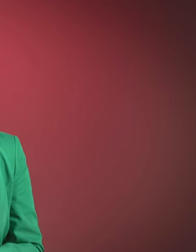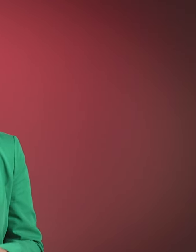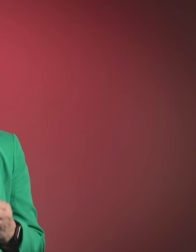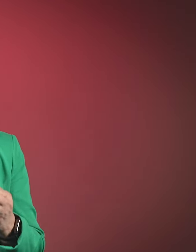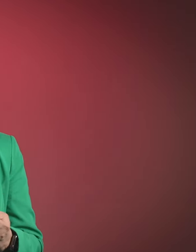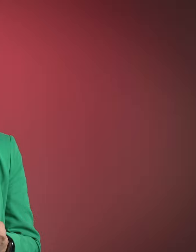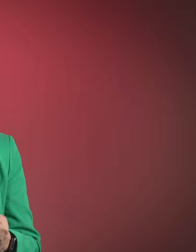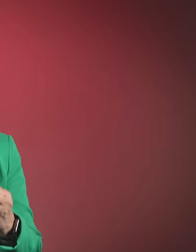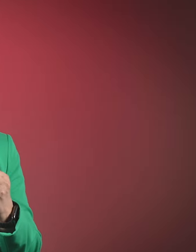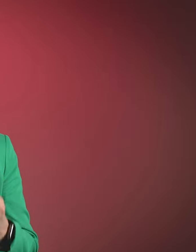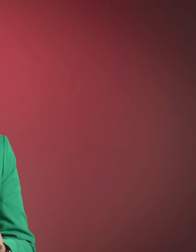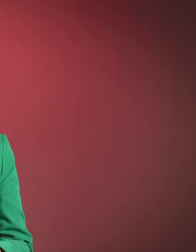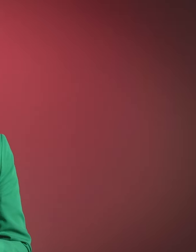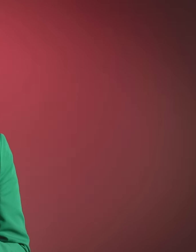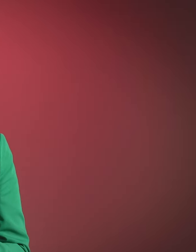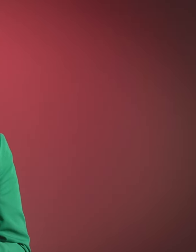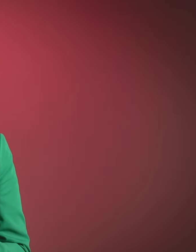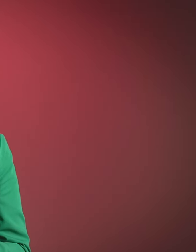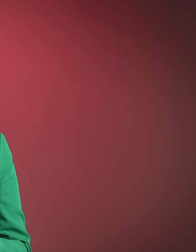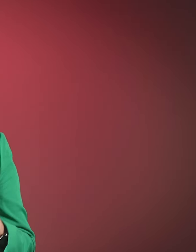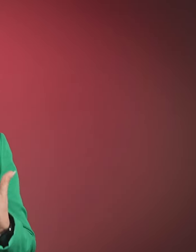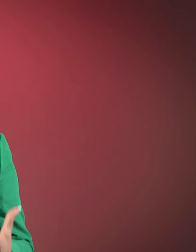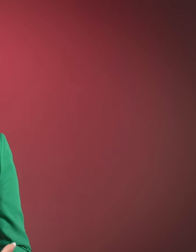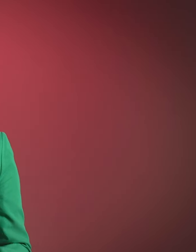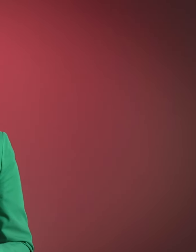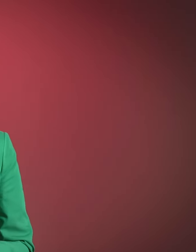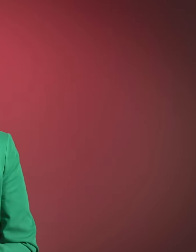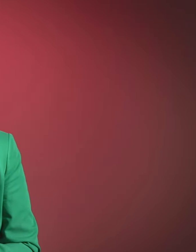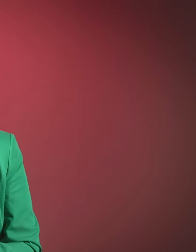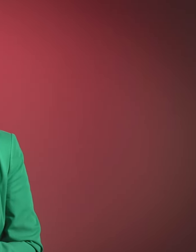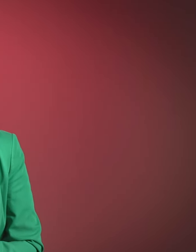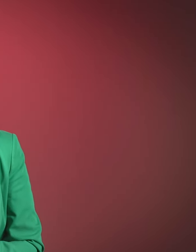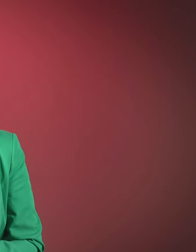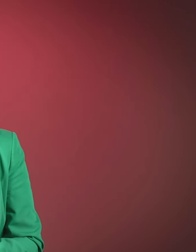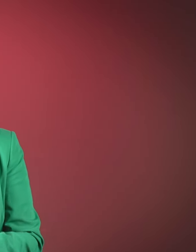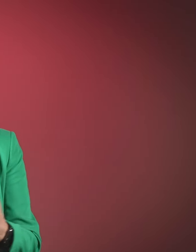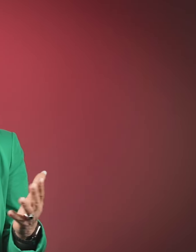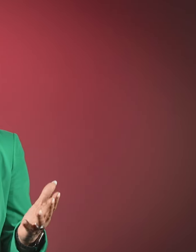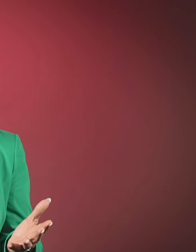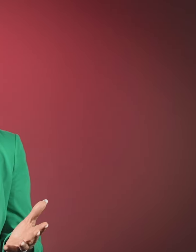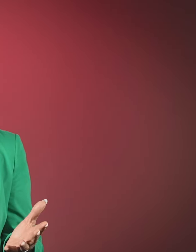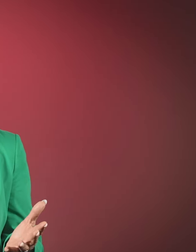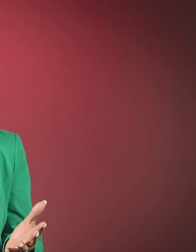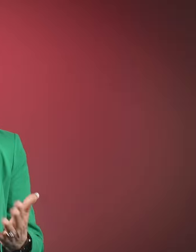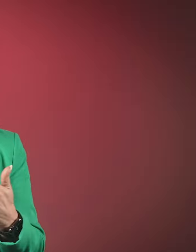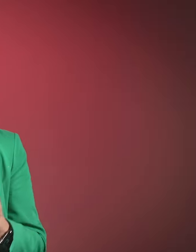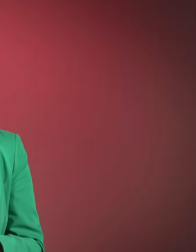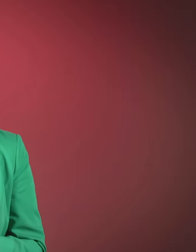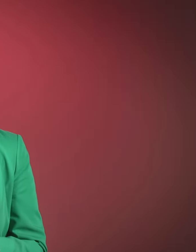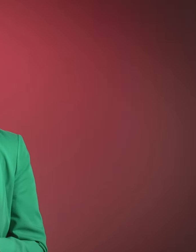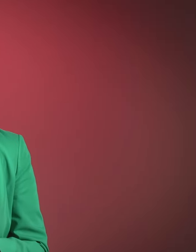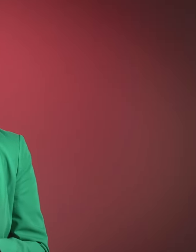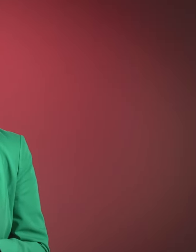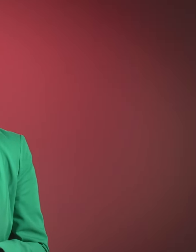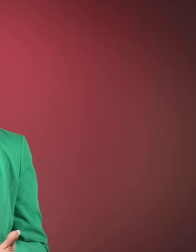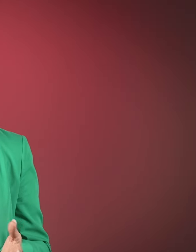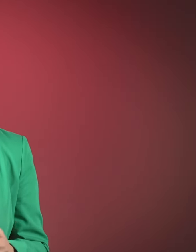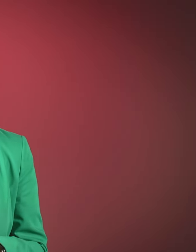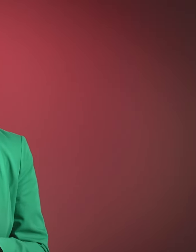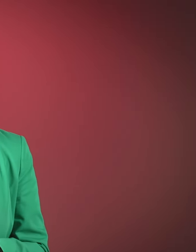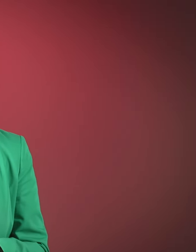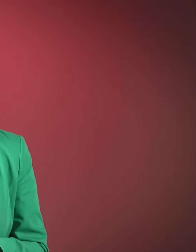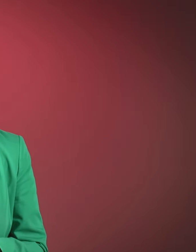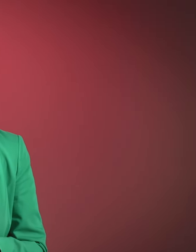werden, dass wir immer noch die Hauptverantwortung für die Familienarbeit haben. Alleine das schließt uns Frauen